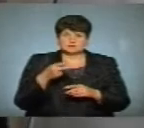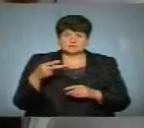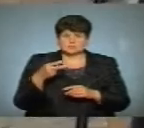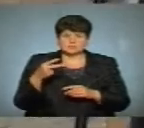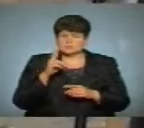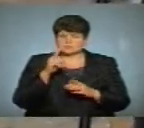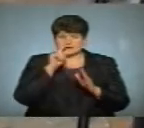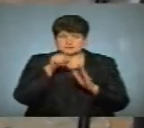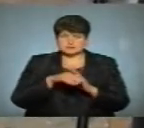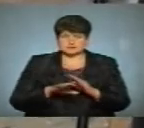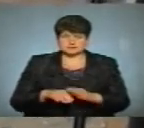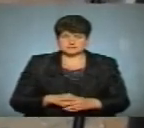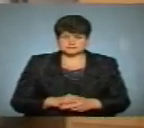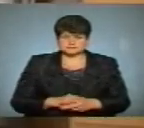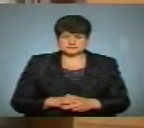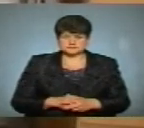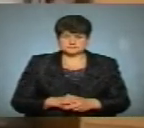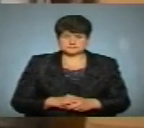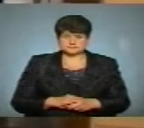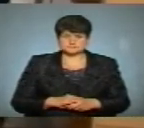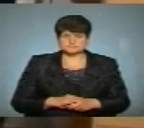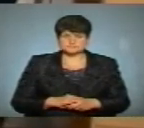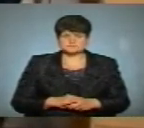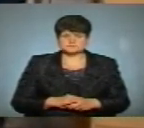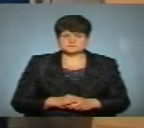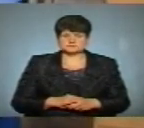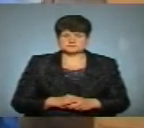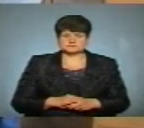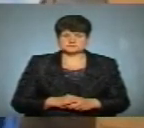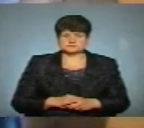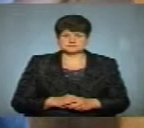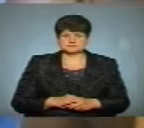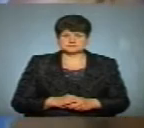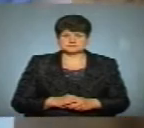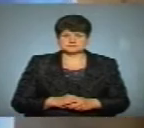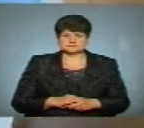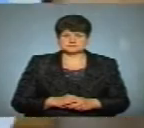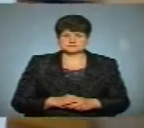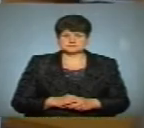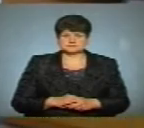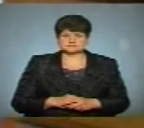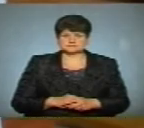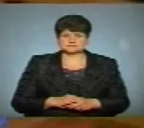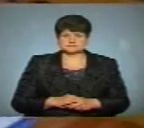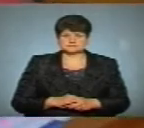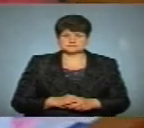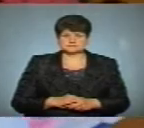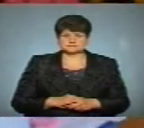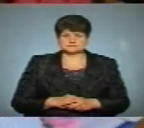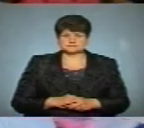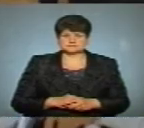не залізе. Два акти, які ми їх і зробили. Завтра ми то